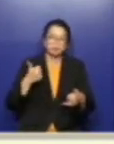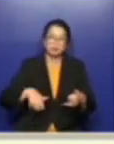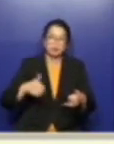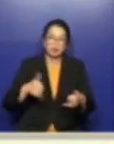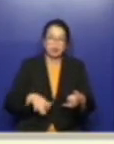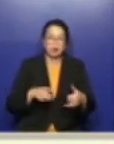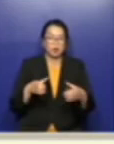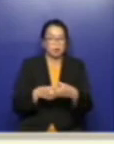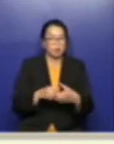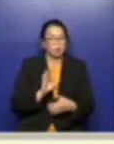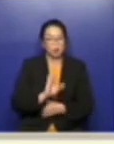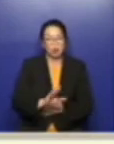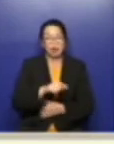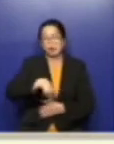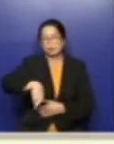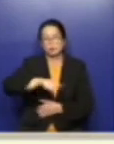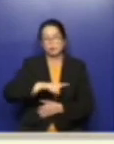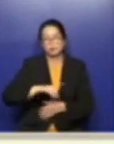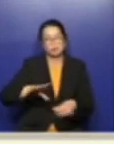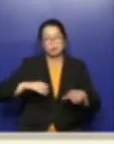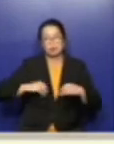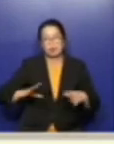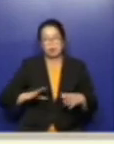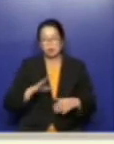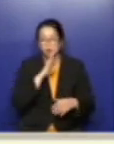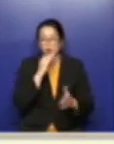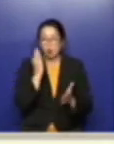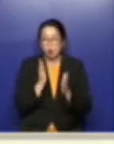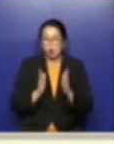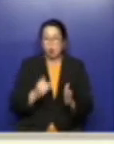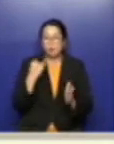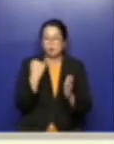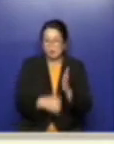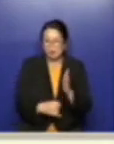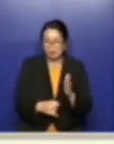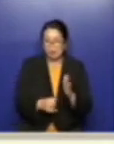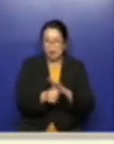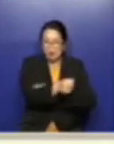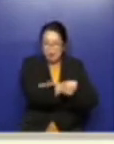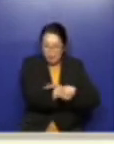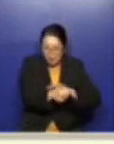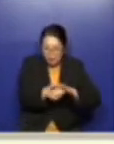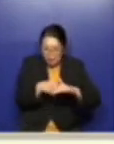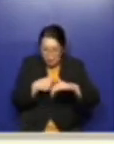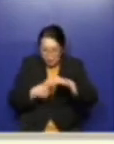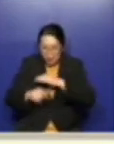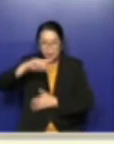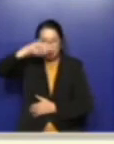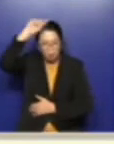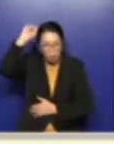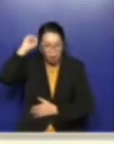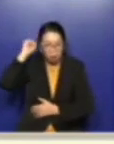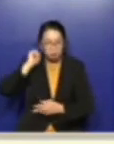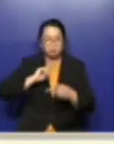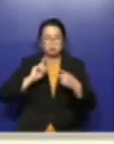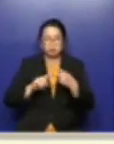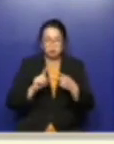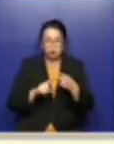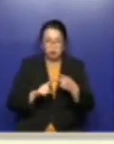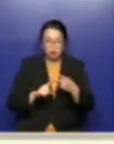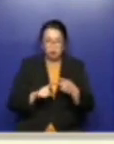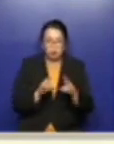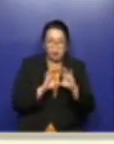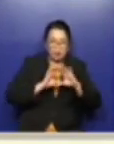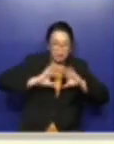านี้คือ1คนทำความผิดหลบหนีอาญาแผ่นดินคนหลบหนีราช